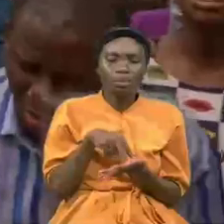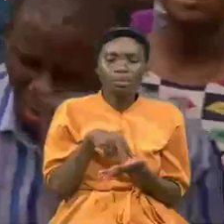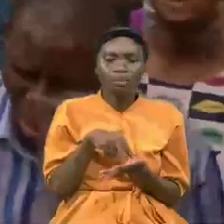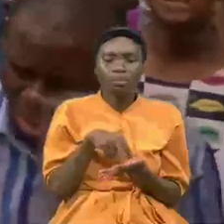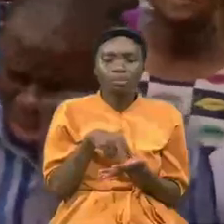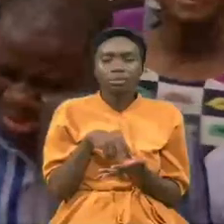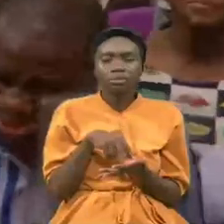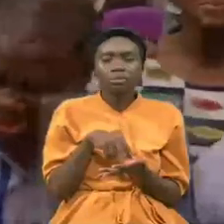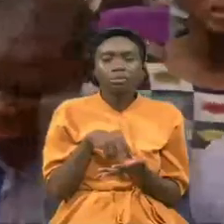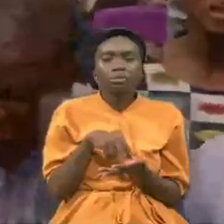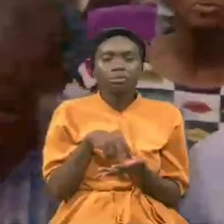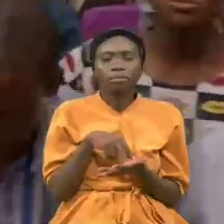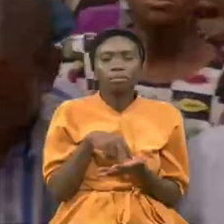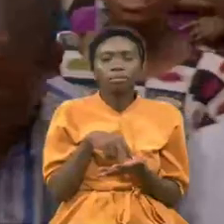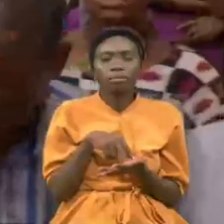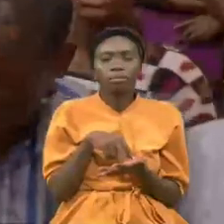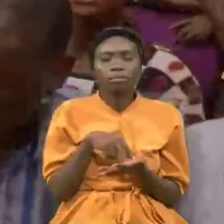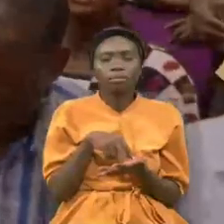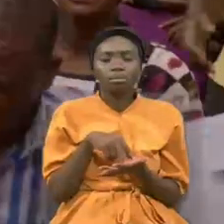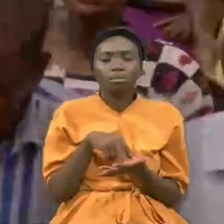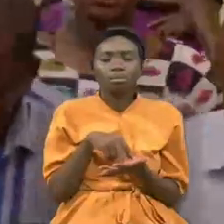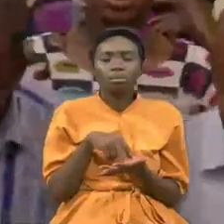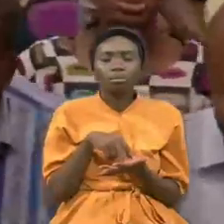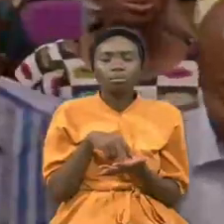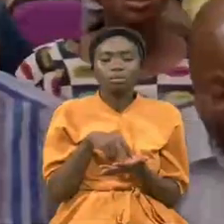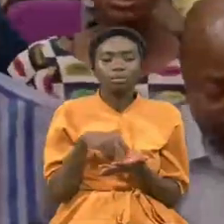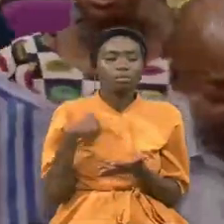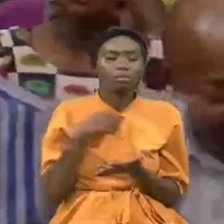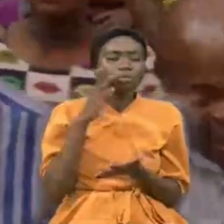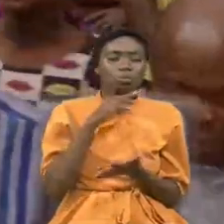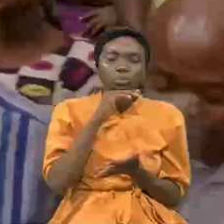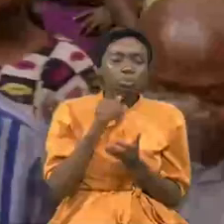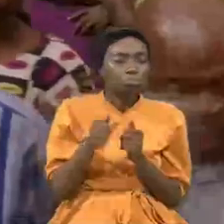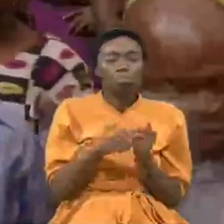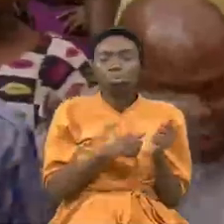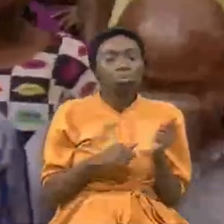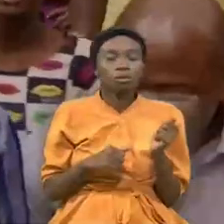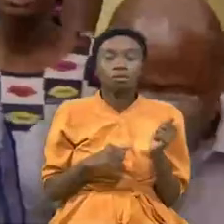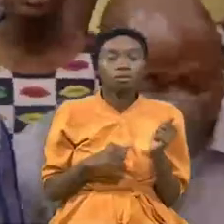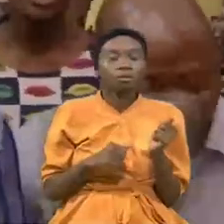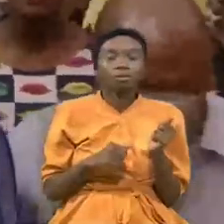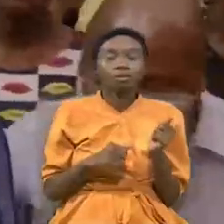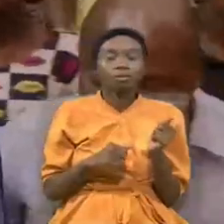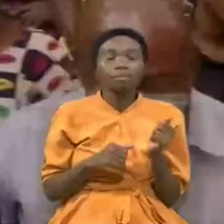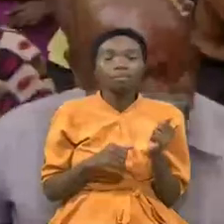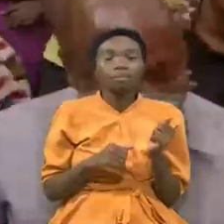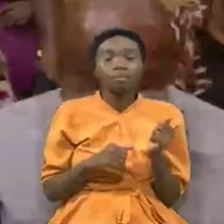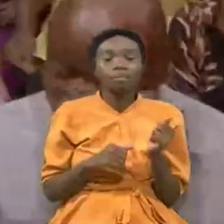ou qui succombe, toi, reste ferme. Que soit la personne qui rétrograde,